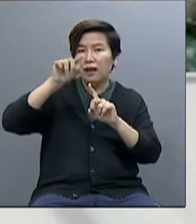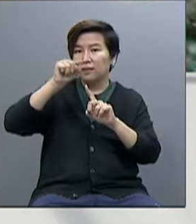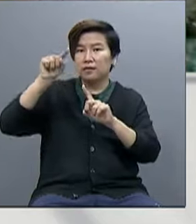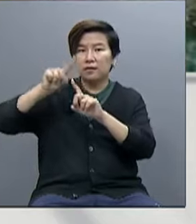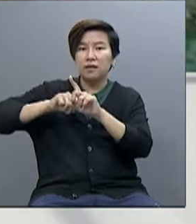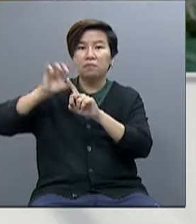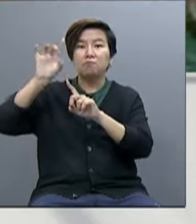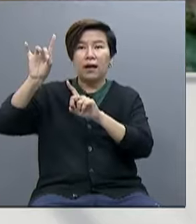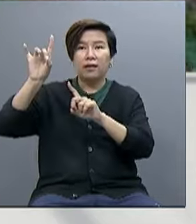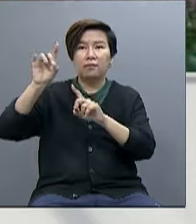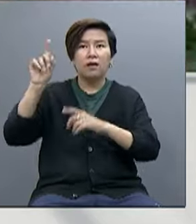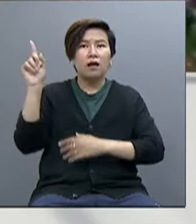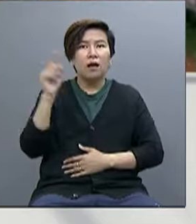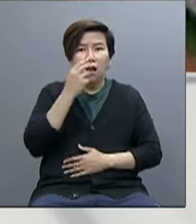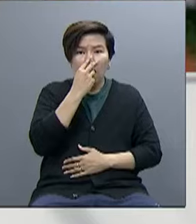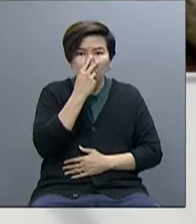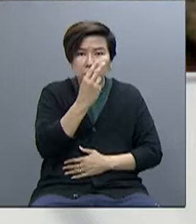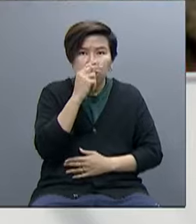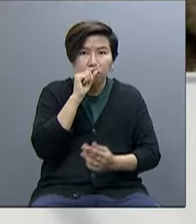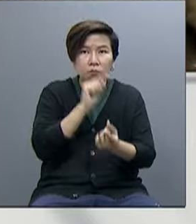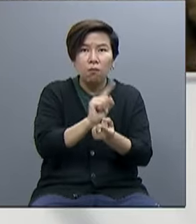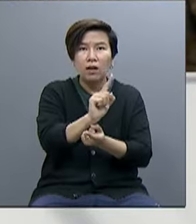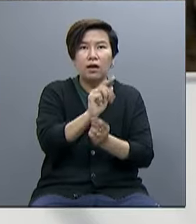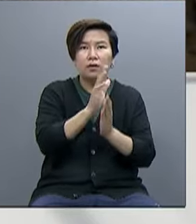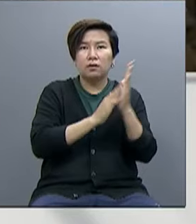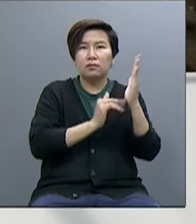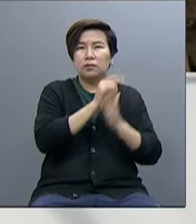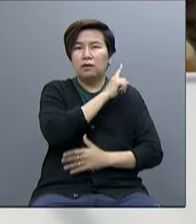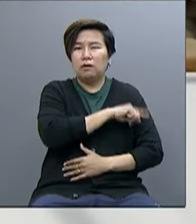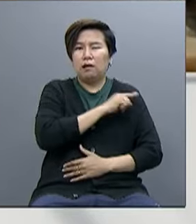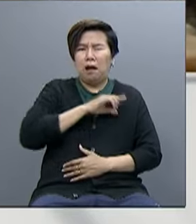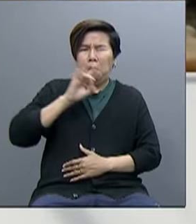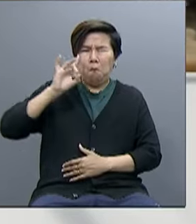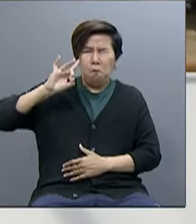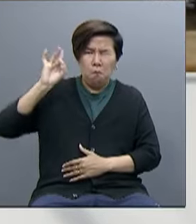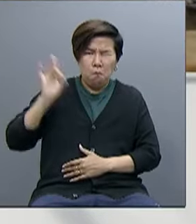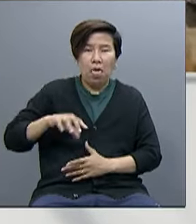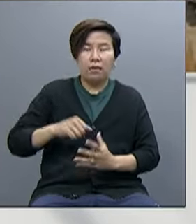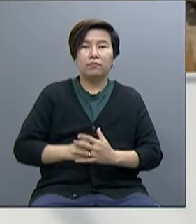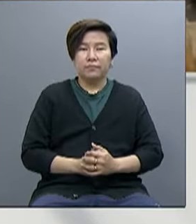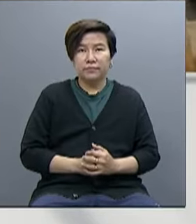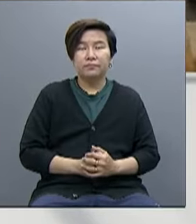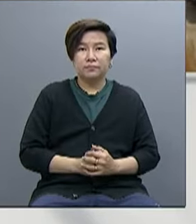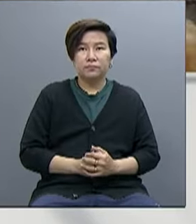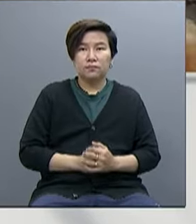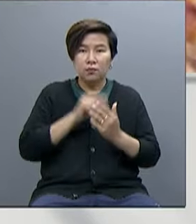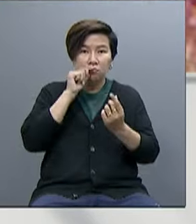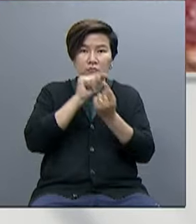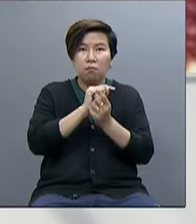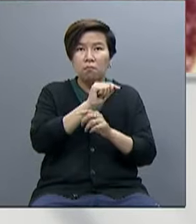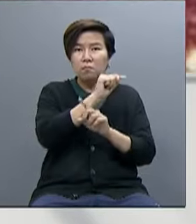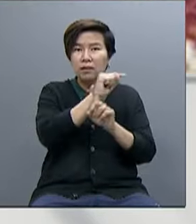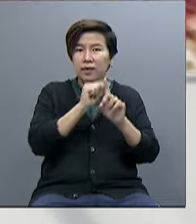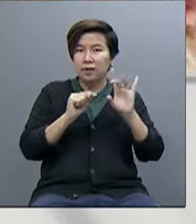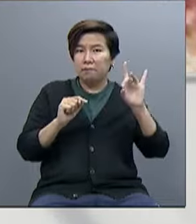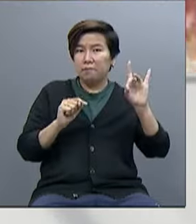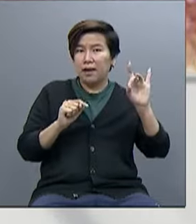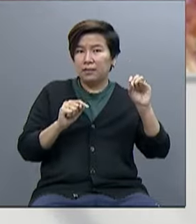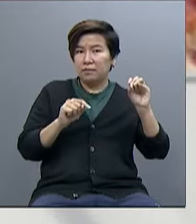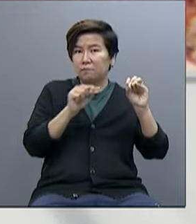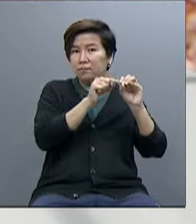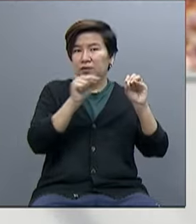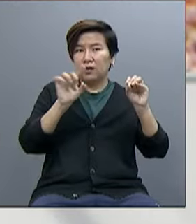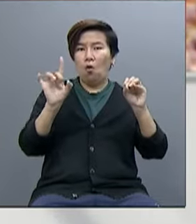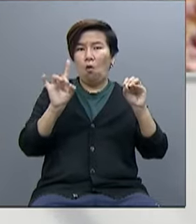จะเกิดขึ้นก็คือการฟอกขาวในระดับรุนแรงนั่นเองค่ะความเป็นไปได้ก็คือตั้งแต่ 80%ไปจน